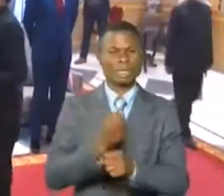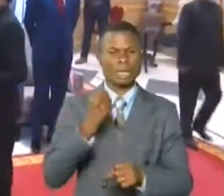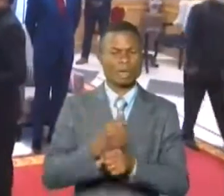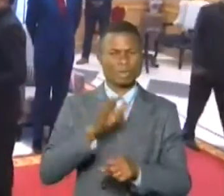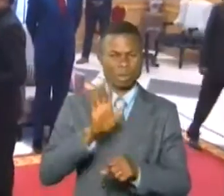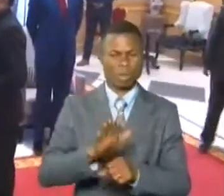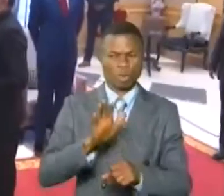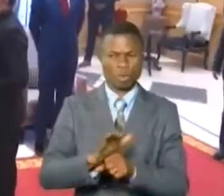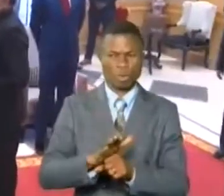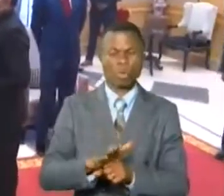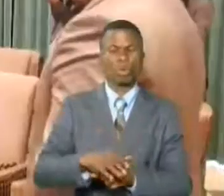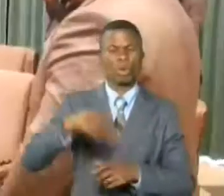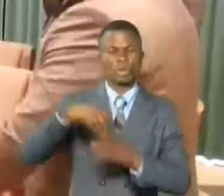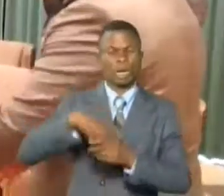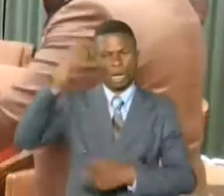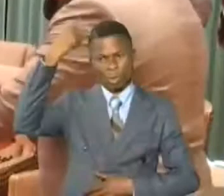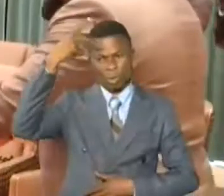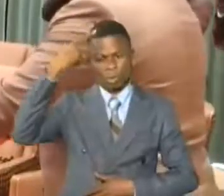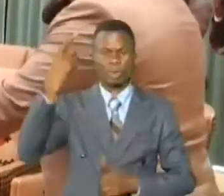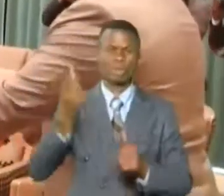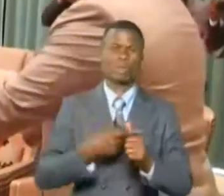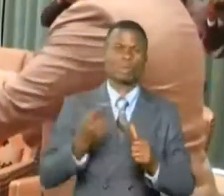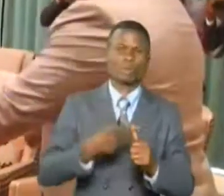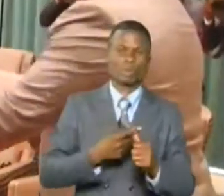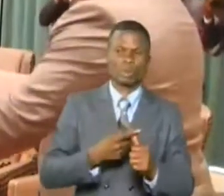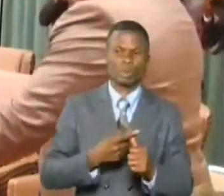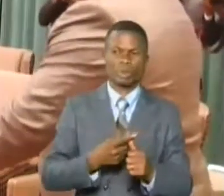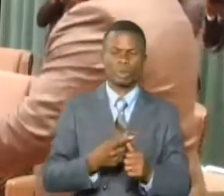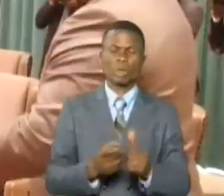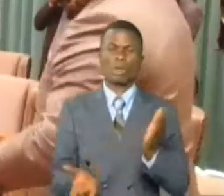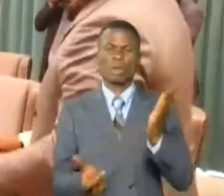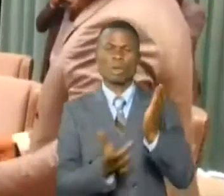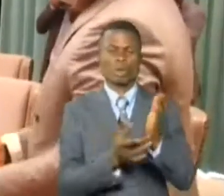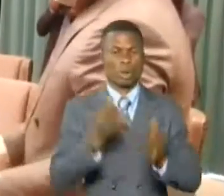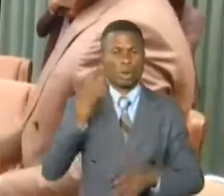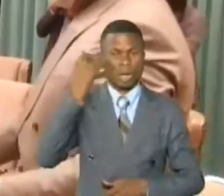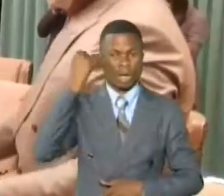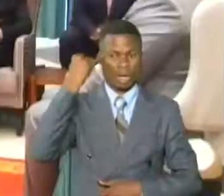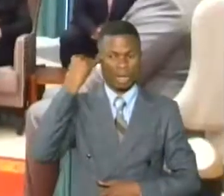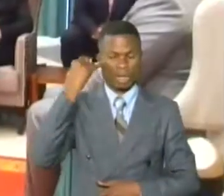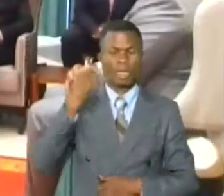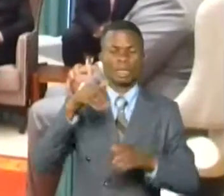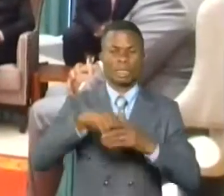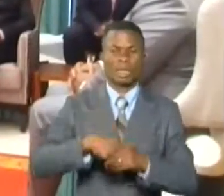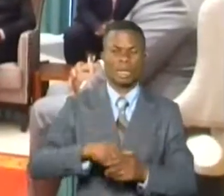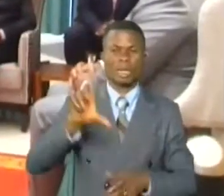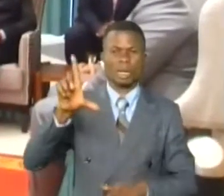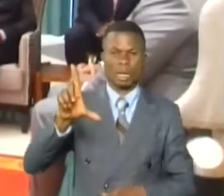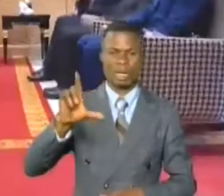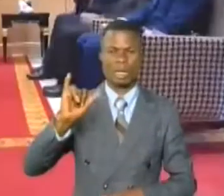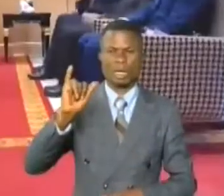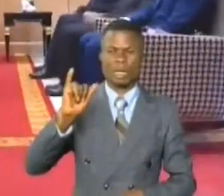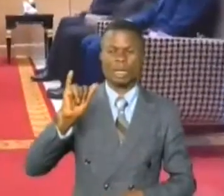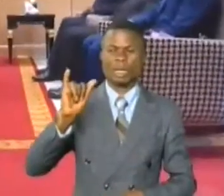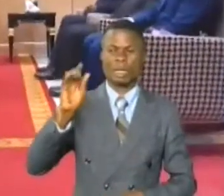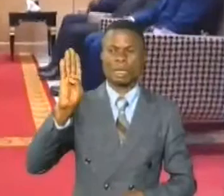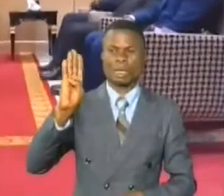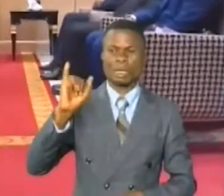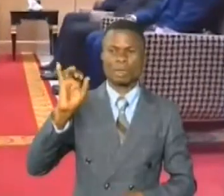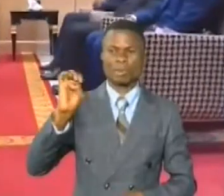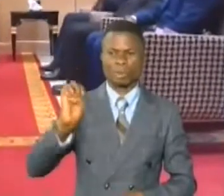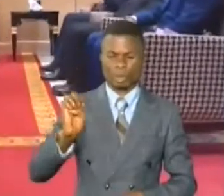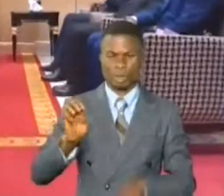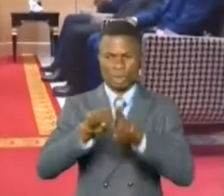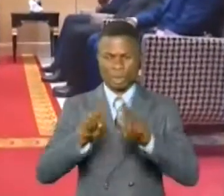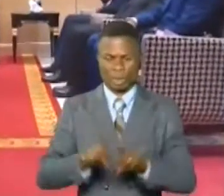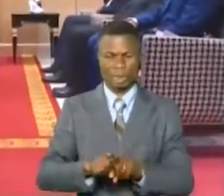fonctions diplomatiques, notamment au consulat de l'Inde à Tripoli en Libye, à Birmingham en Angleterre, à